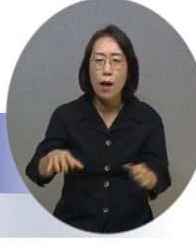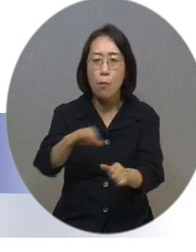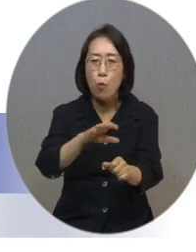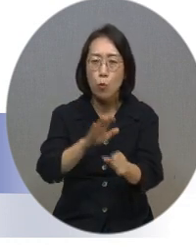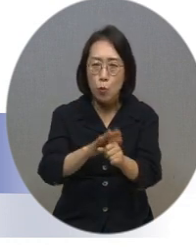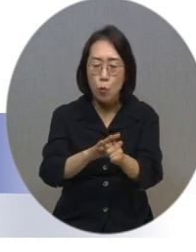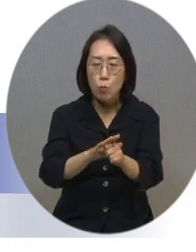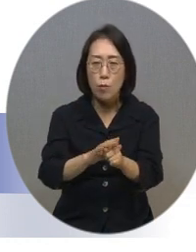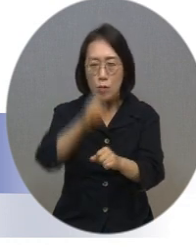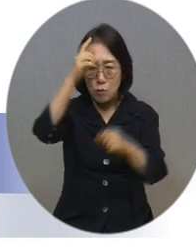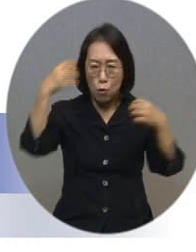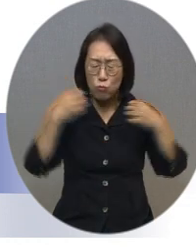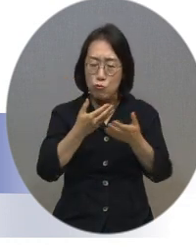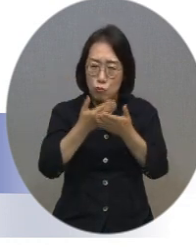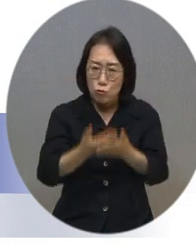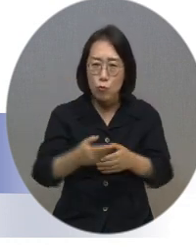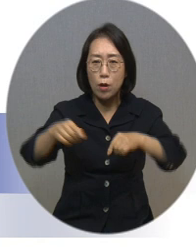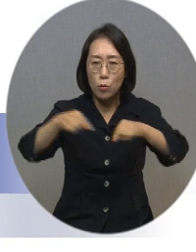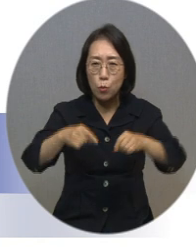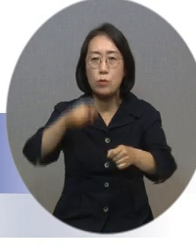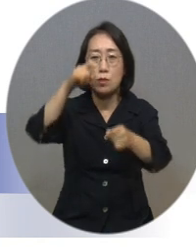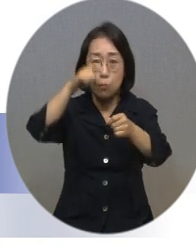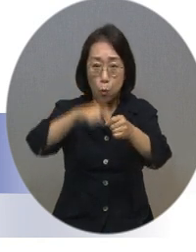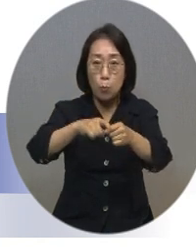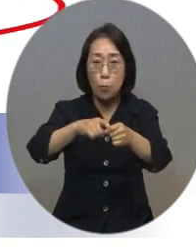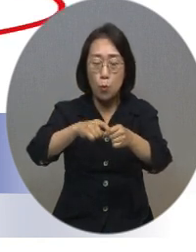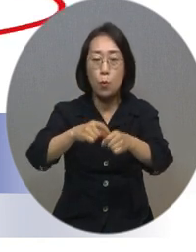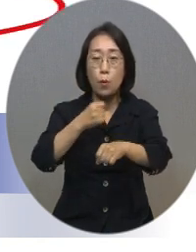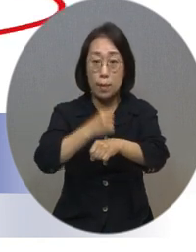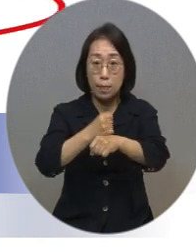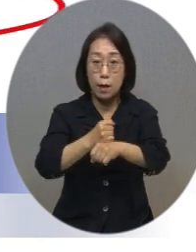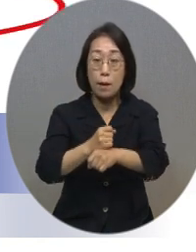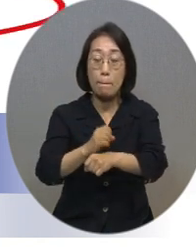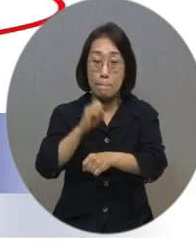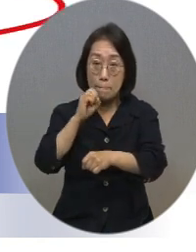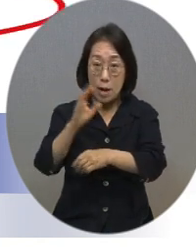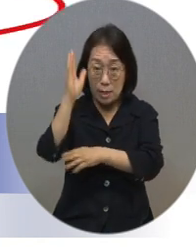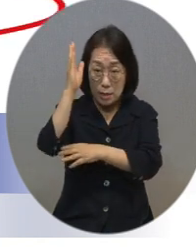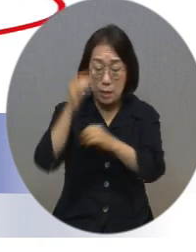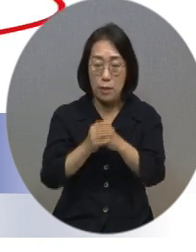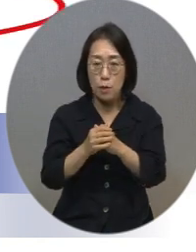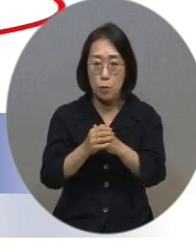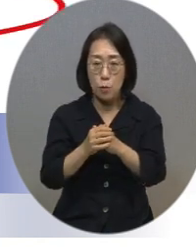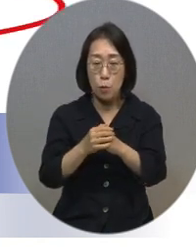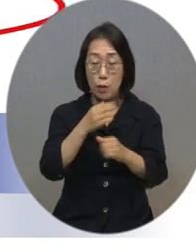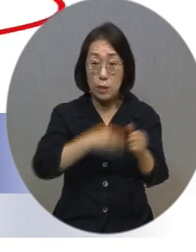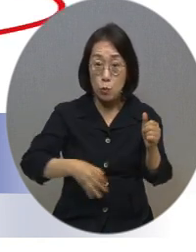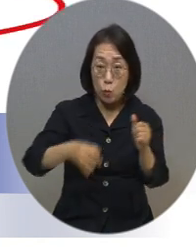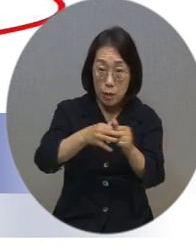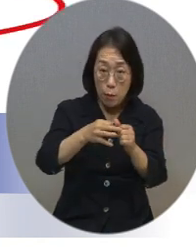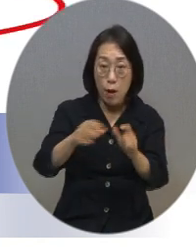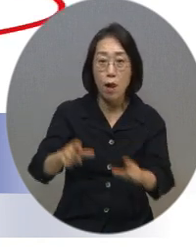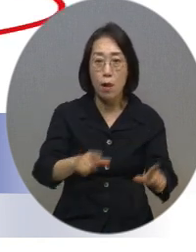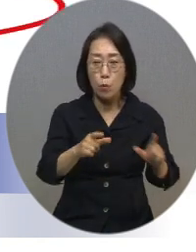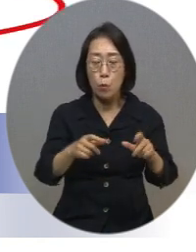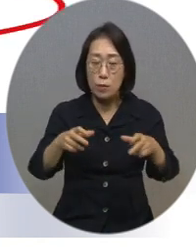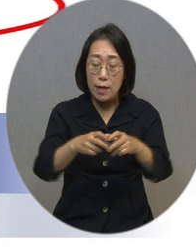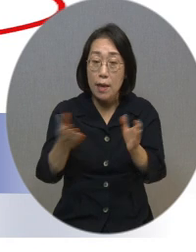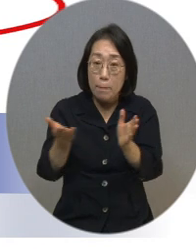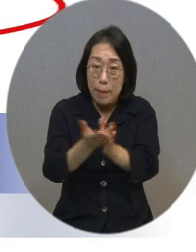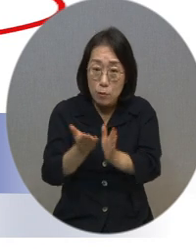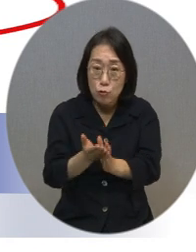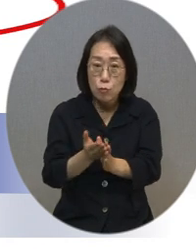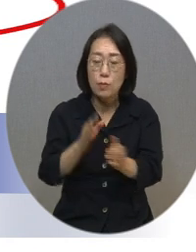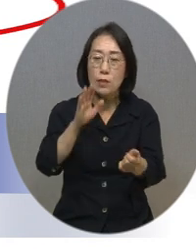삼겠다는 의지를 강조했습니다 또한 한 총리는 기초생활보장제도 강 와 장애인 맞춤형 지원